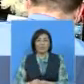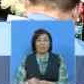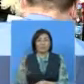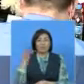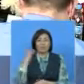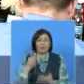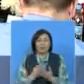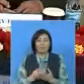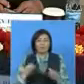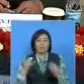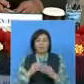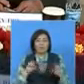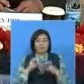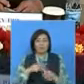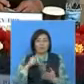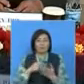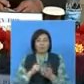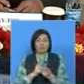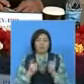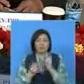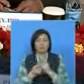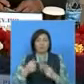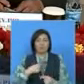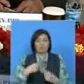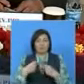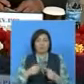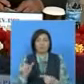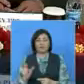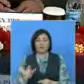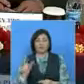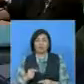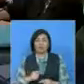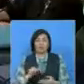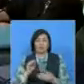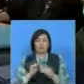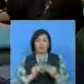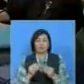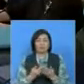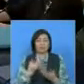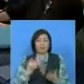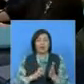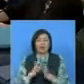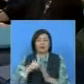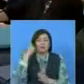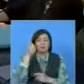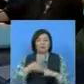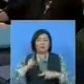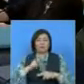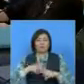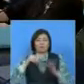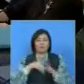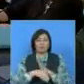Напомним, региональная комиссия по вопросам реабилитации жертв политических репрессий была сформирована в начале этого года. В ее состав